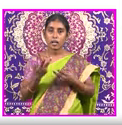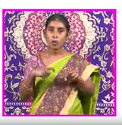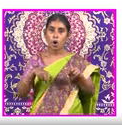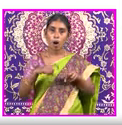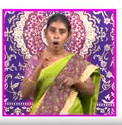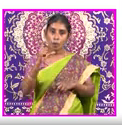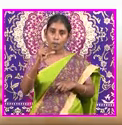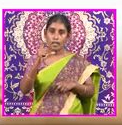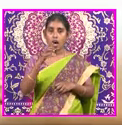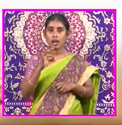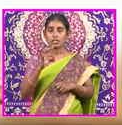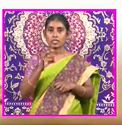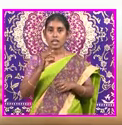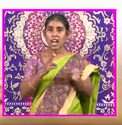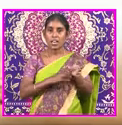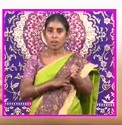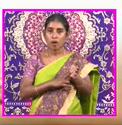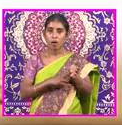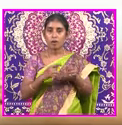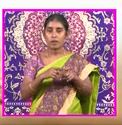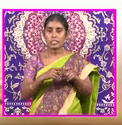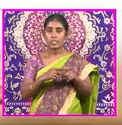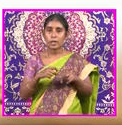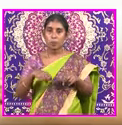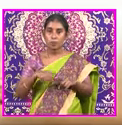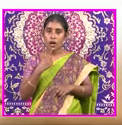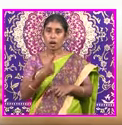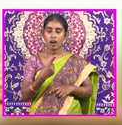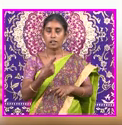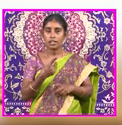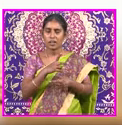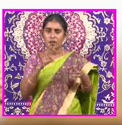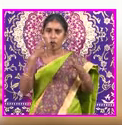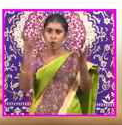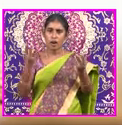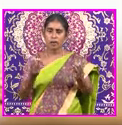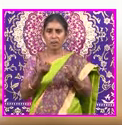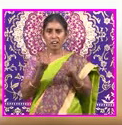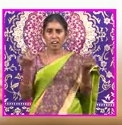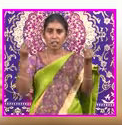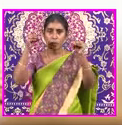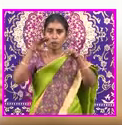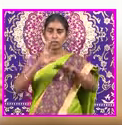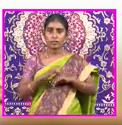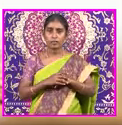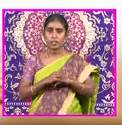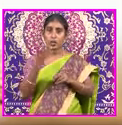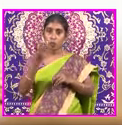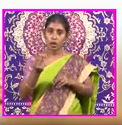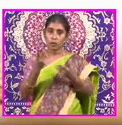டை ஆக்சைடு, நியான், ஜெனான், கிரிப்டான் உள்ளிட்ட வாயுக்கள் 1%. இந்த வாயுக்களை